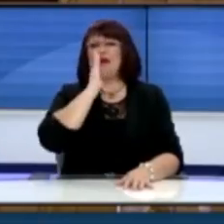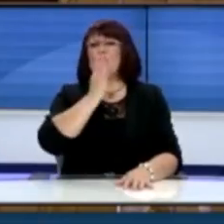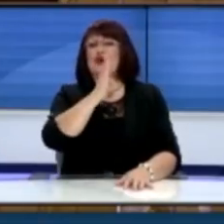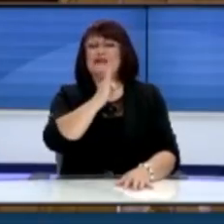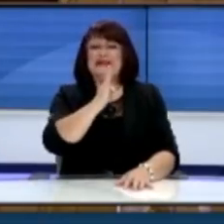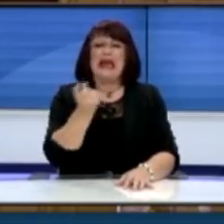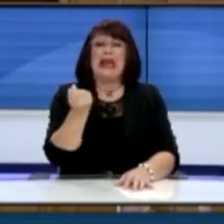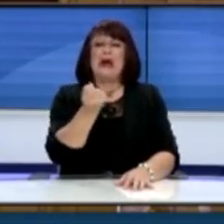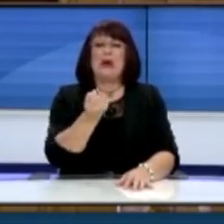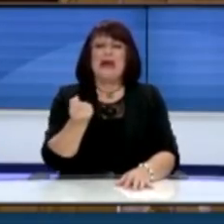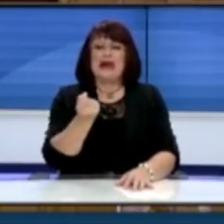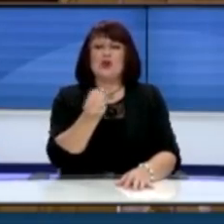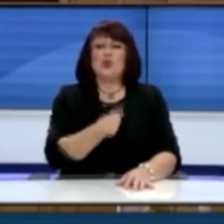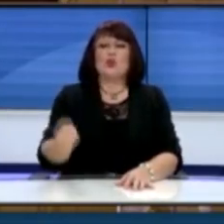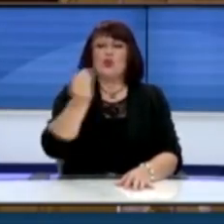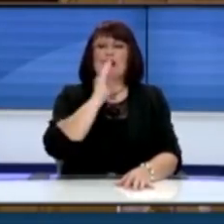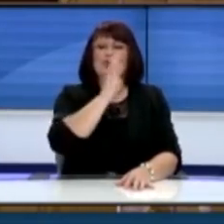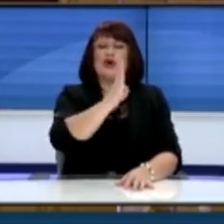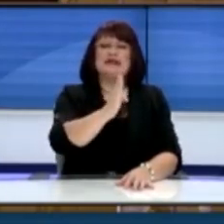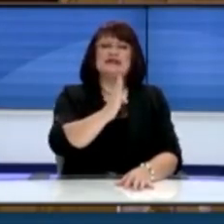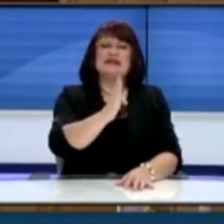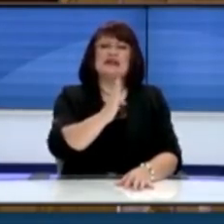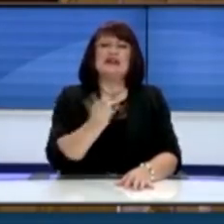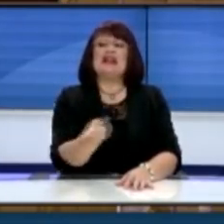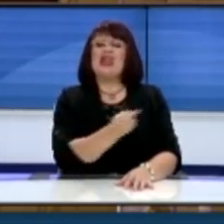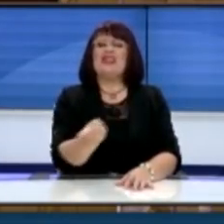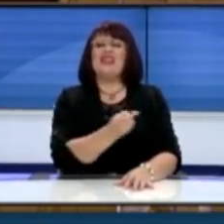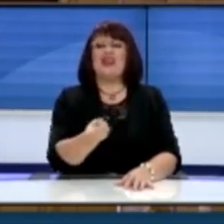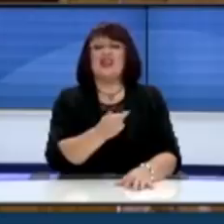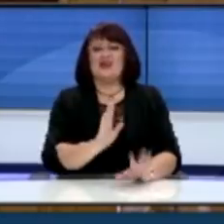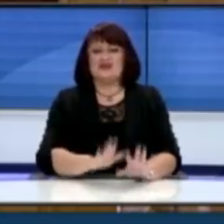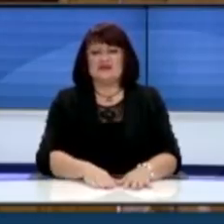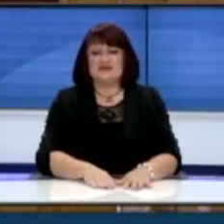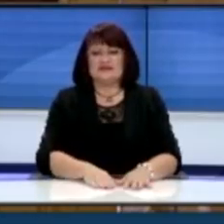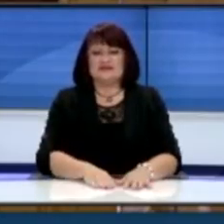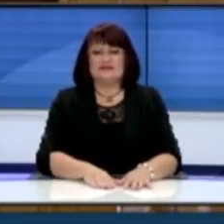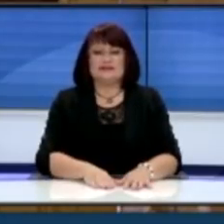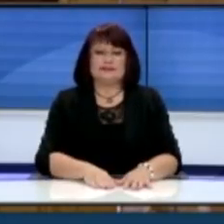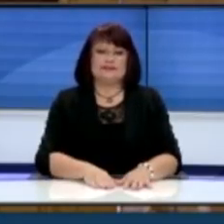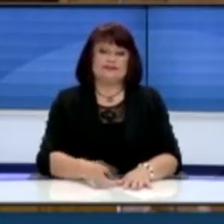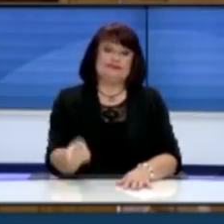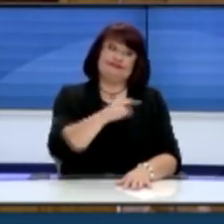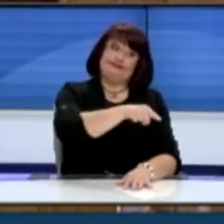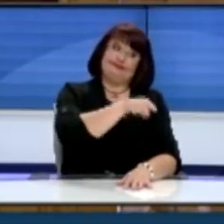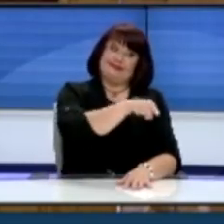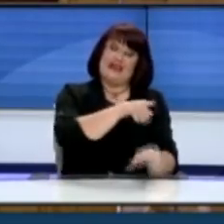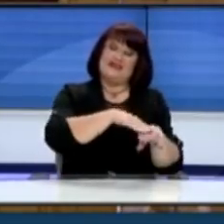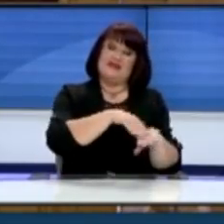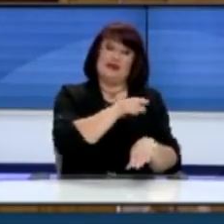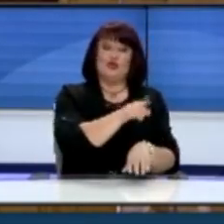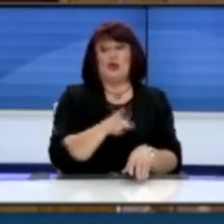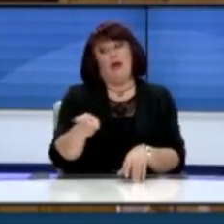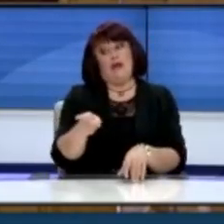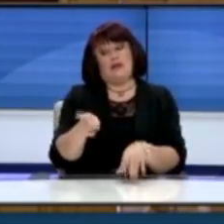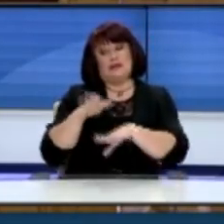υποκρισία, μάλλον περισσή υποκρισία και από τους δυο σας. Να πετάει ο ένας τον μπαλάκι των ευθυνών στον